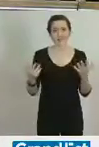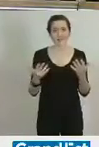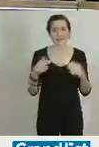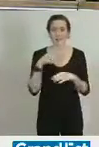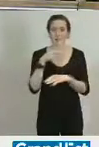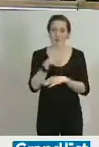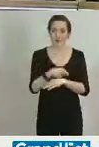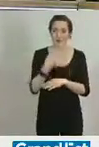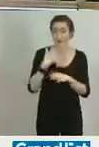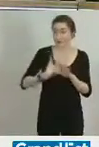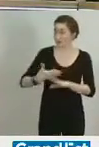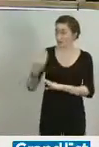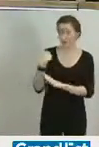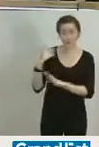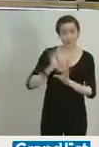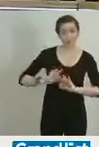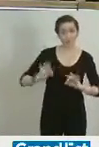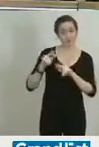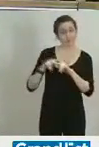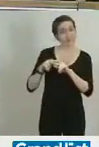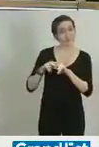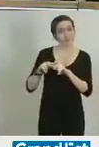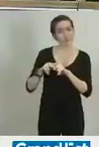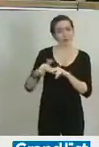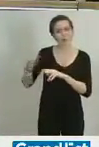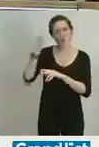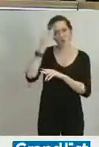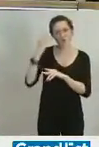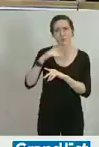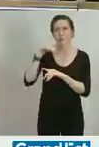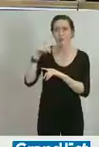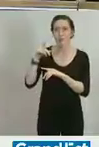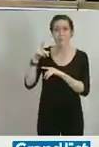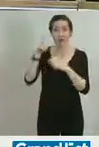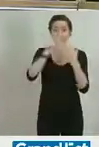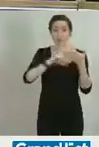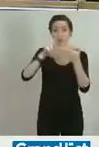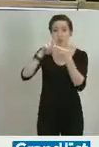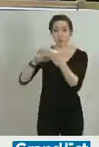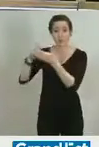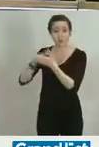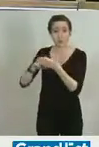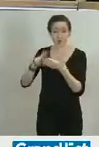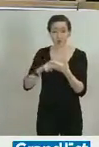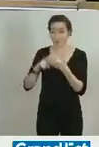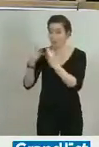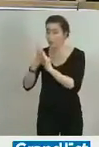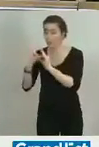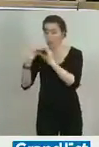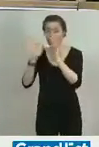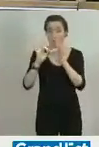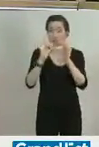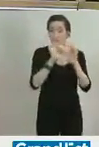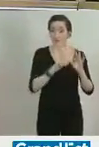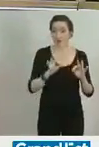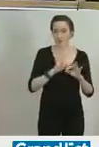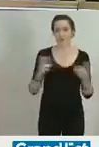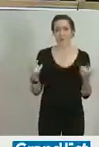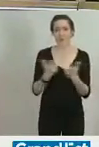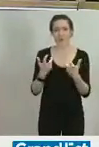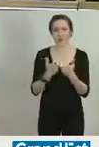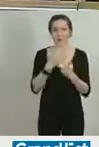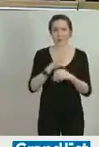qui n'existaient pas selon que l'on se trouve sur l'un des 3 territoires qui composent cette région. Je pense par exemple à